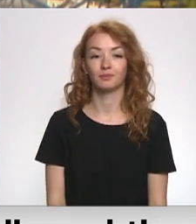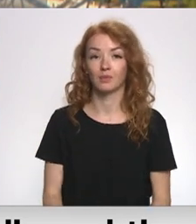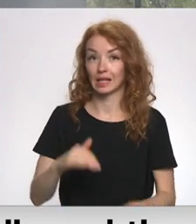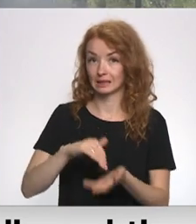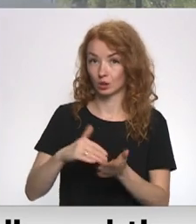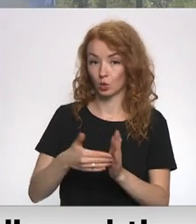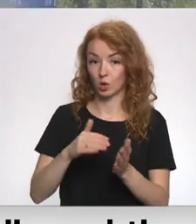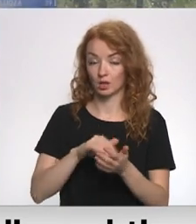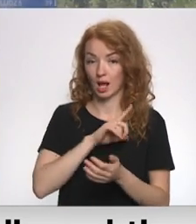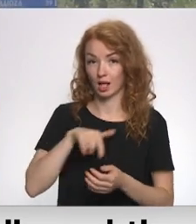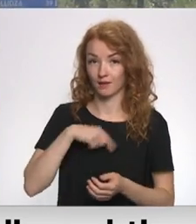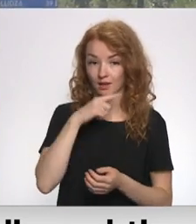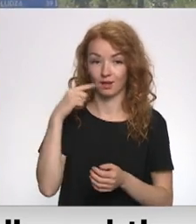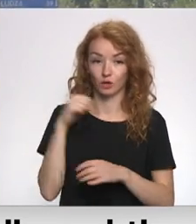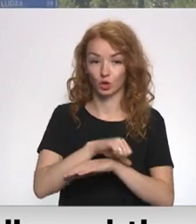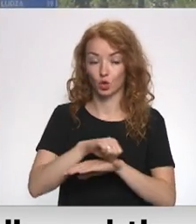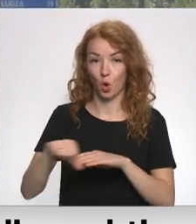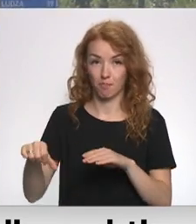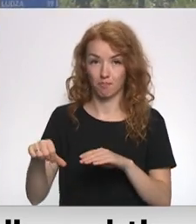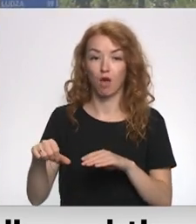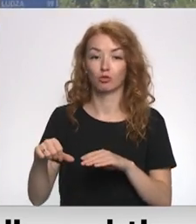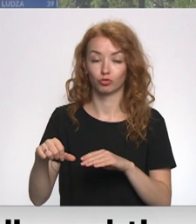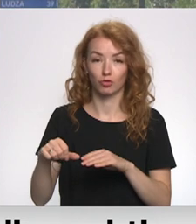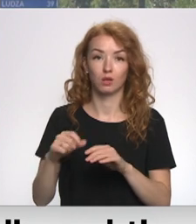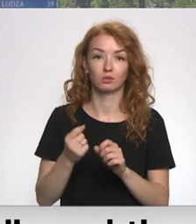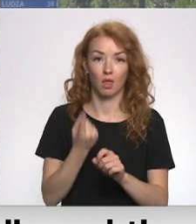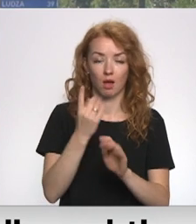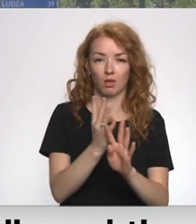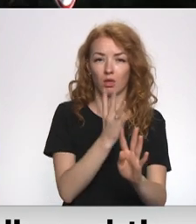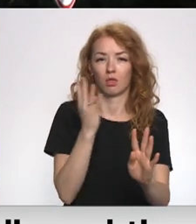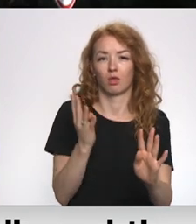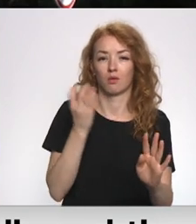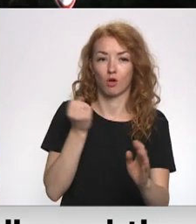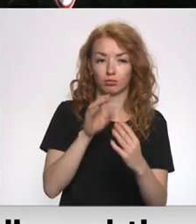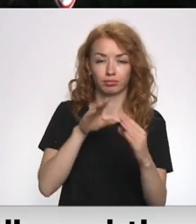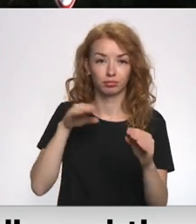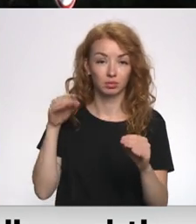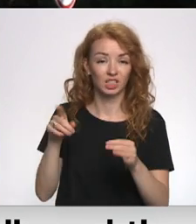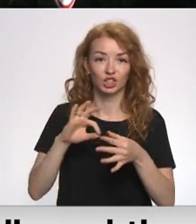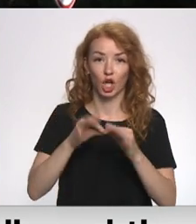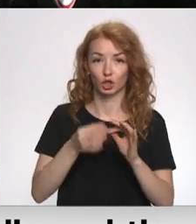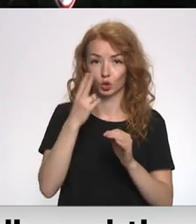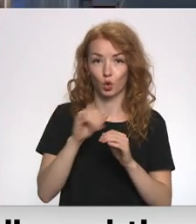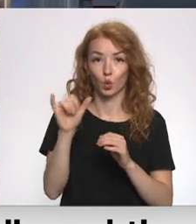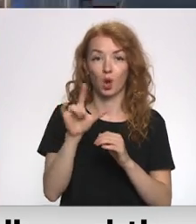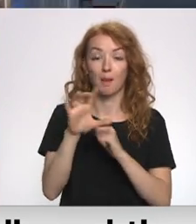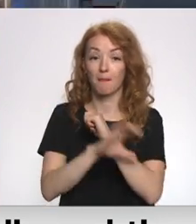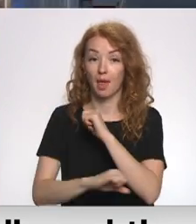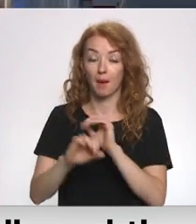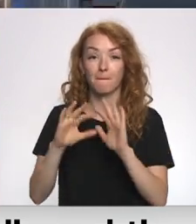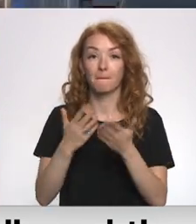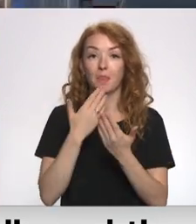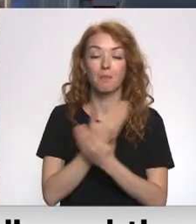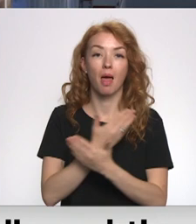Situācija uz Latvijas-Krievijas robežas, veidojoties garām transportlīdzekļu rindām, ir sarežģīta jau no jūlija beigām, taču